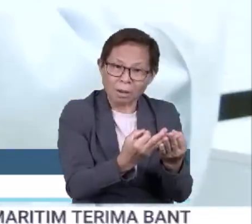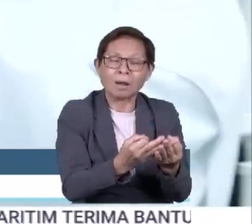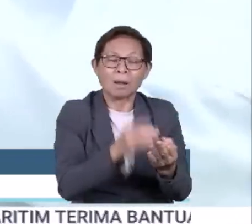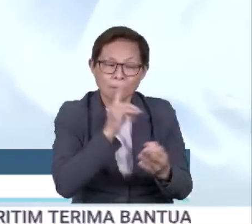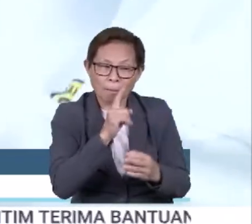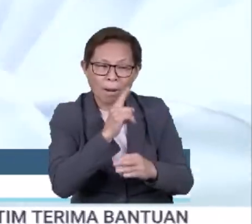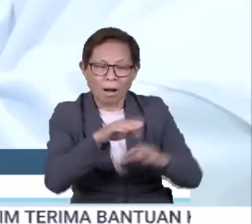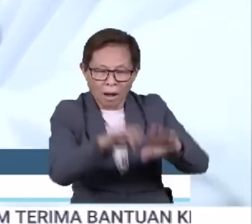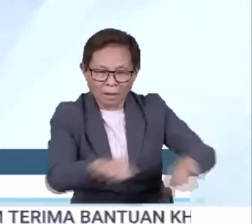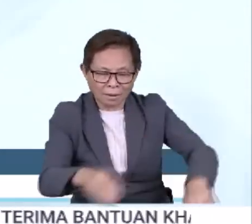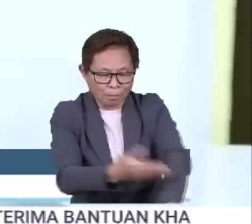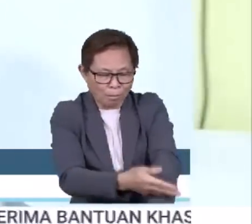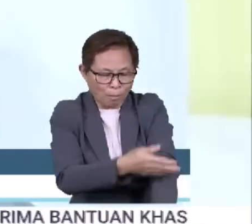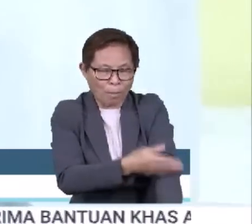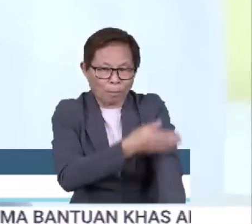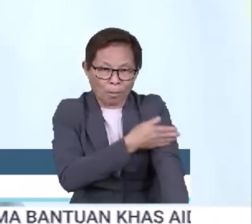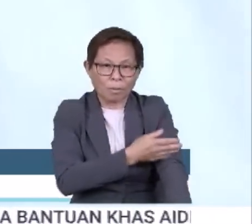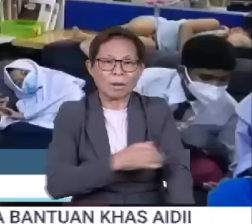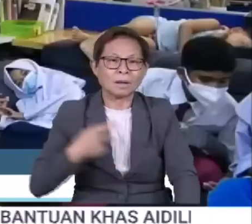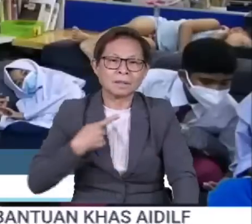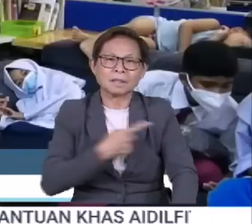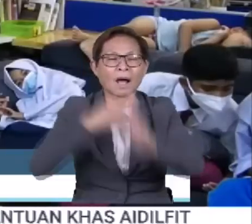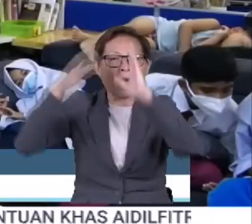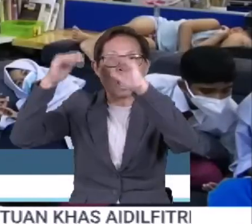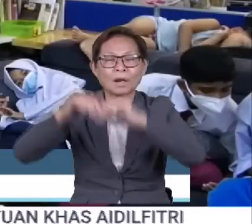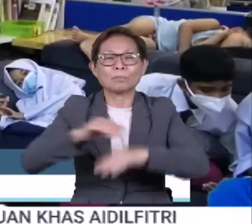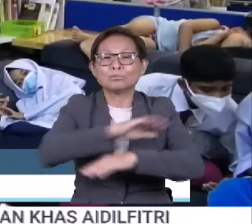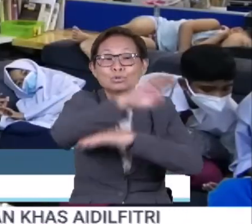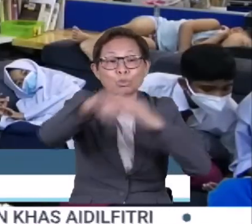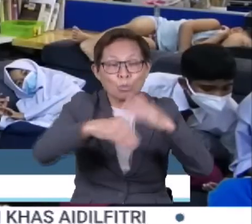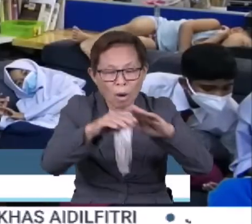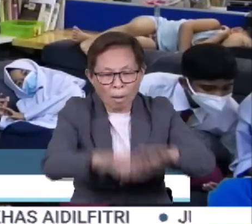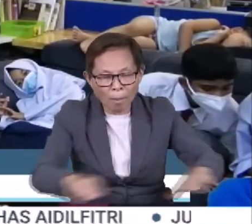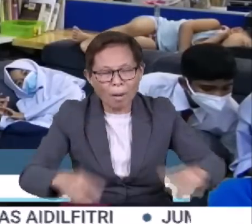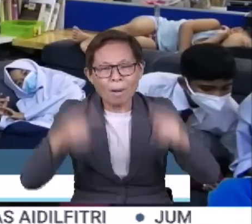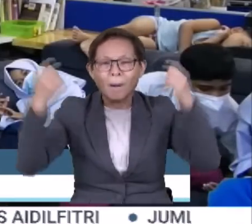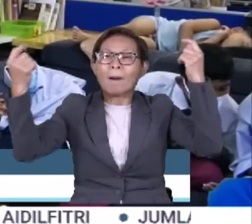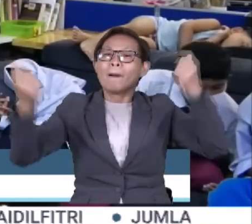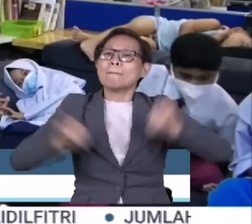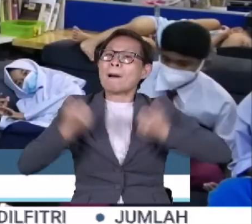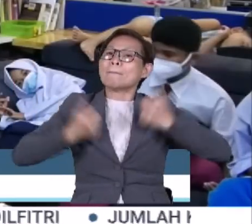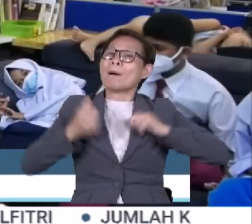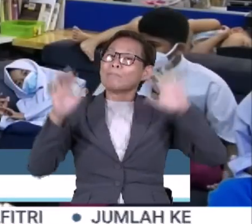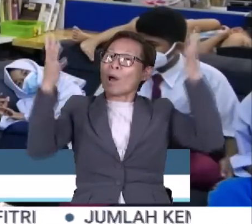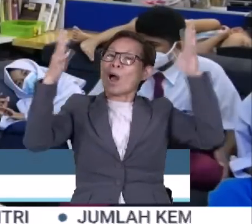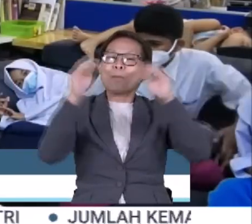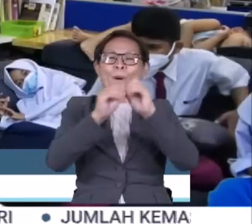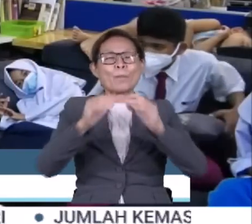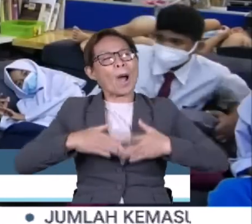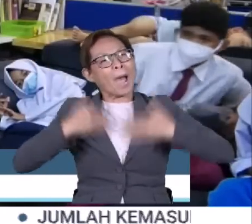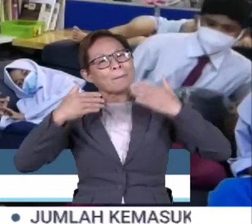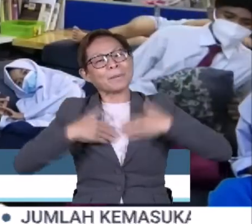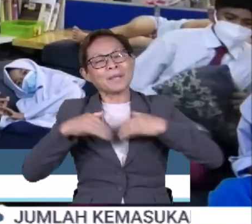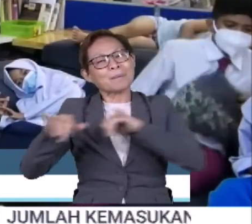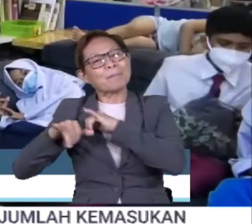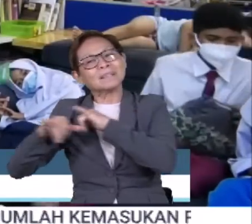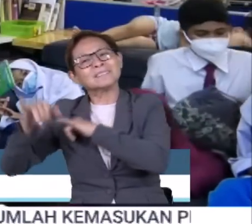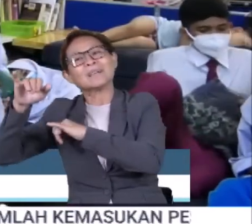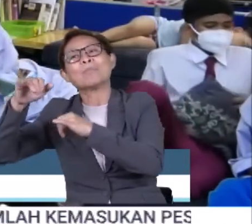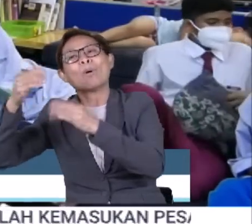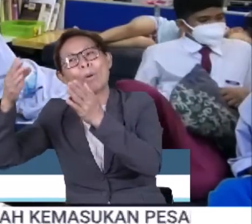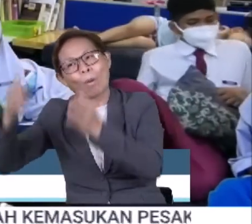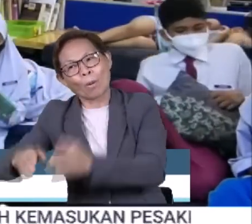ni dengan lebih baiklah. So kita mengharapkan juga anak-anak ni semua dapat beraya dengan lebih meriah sama macam orang lain, tidak